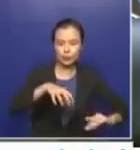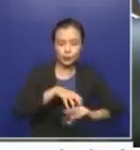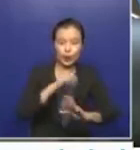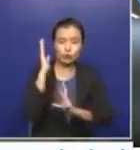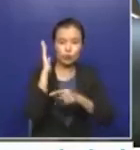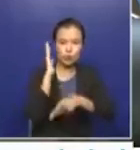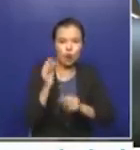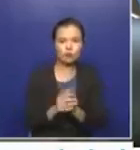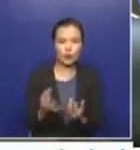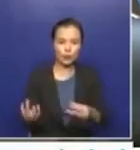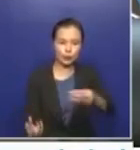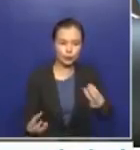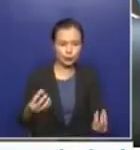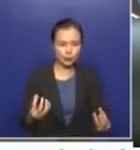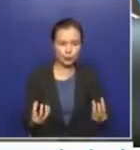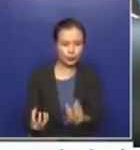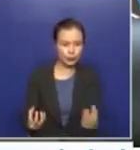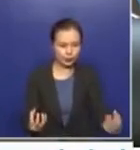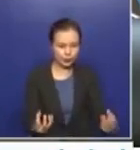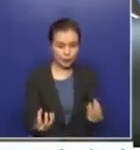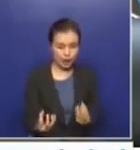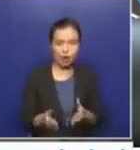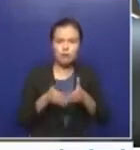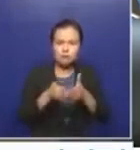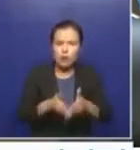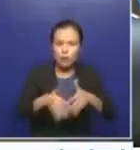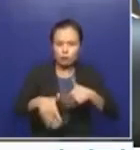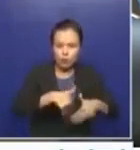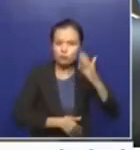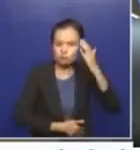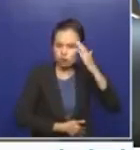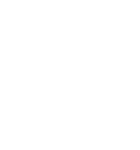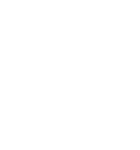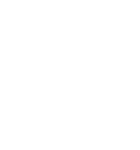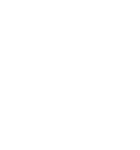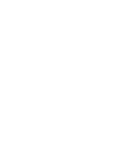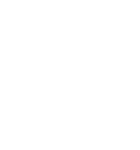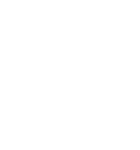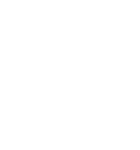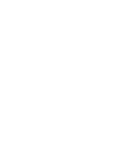ไปวางไว้รอบเกาะในเขตอุทยานเพื่อให้ชาวประมงได้ทราบต่อไปกราบขอบคุณครับท่านประธาน